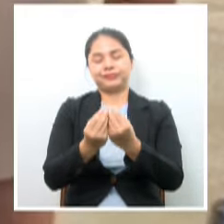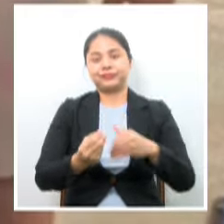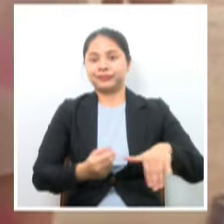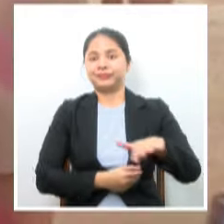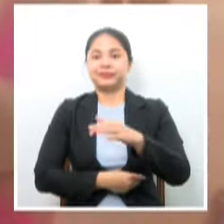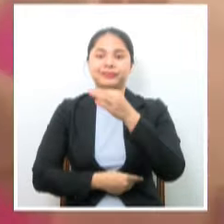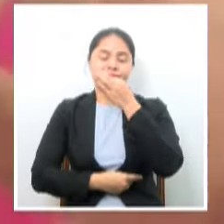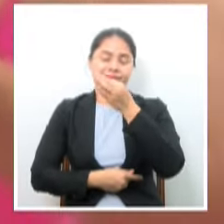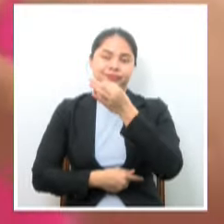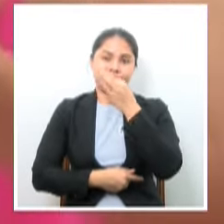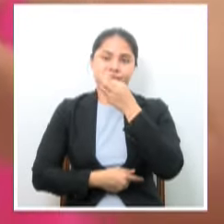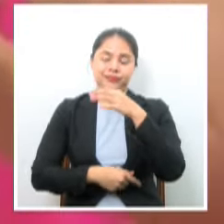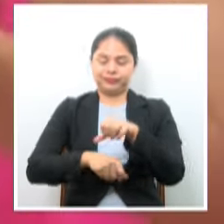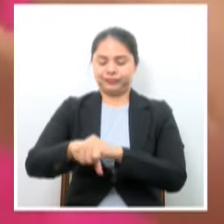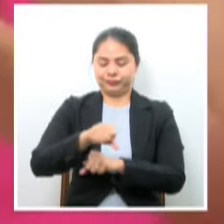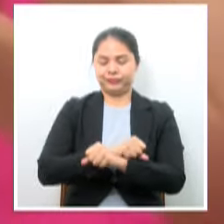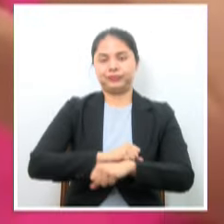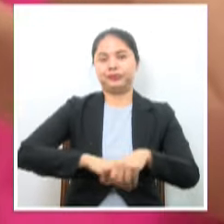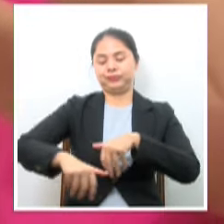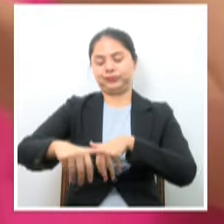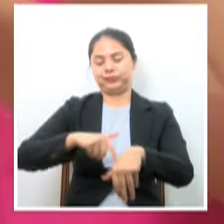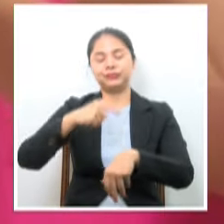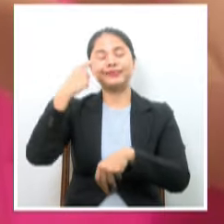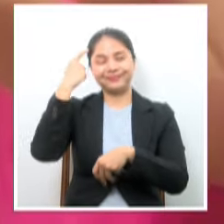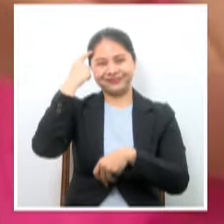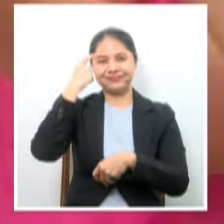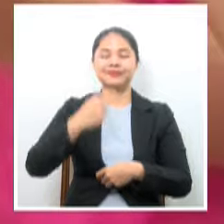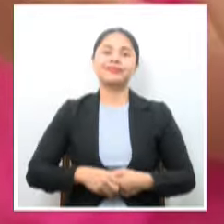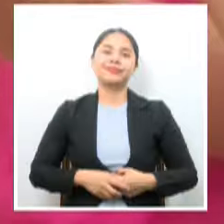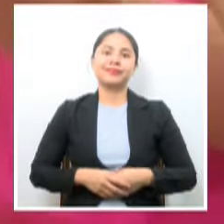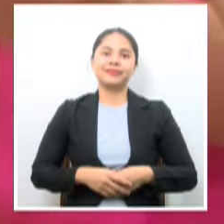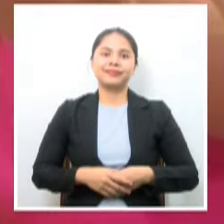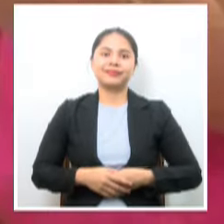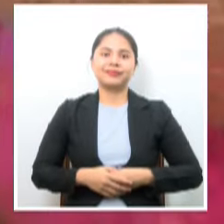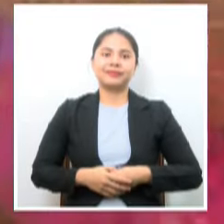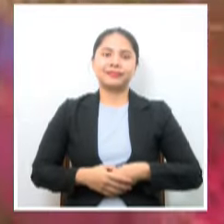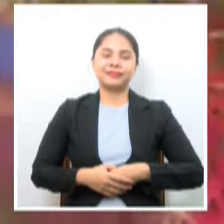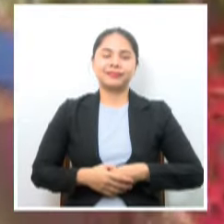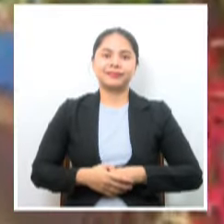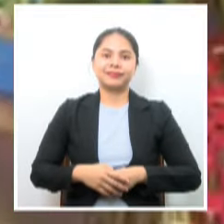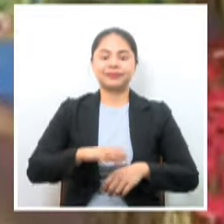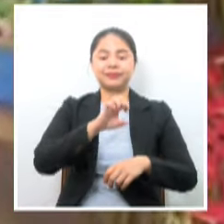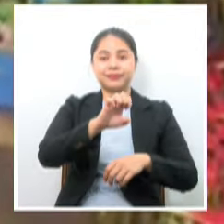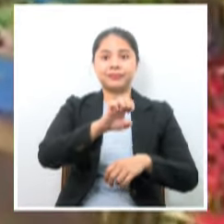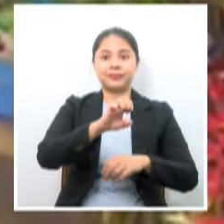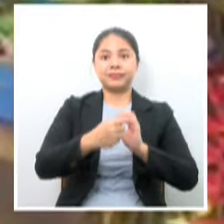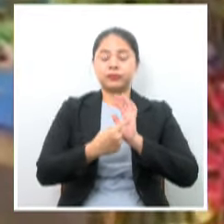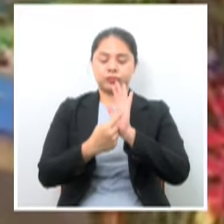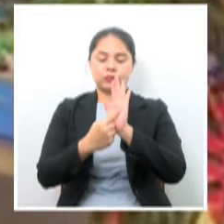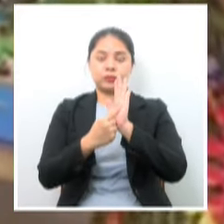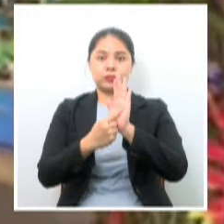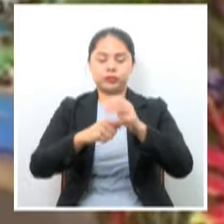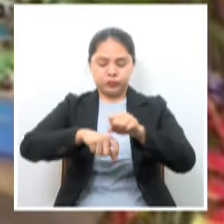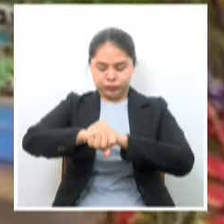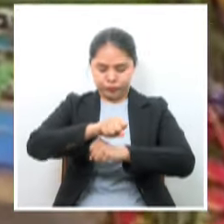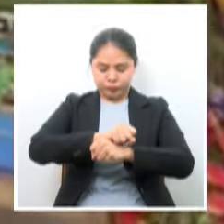มโยงภูมิปัญญาท้องถิ่น EExhibit การแสดงนิทรรศการการนำเสนอผลงานการ